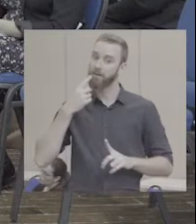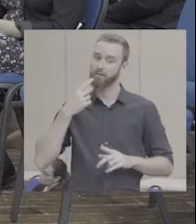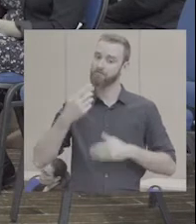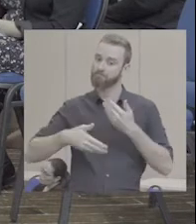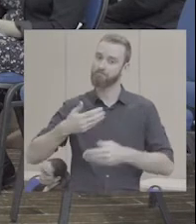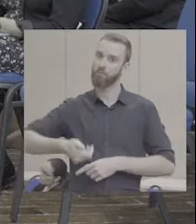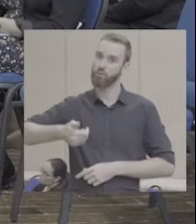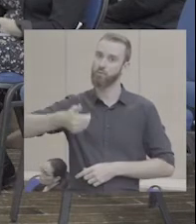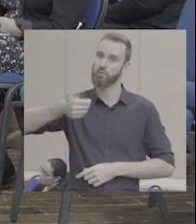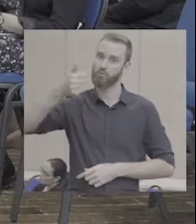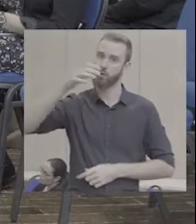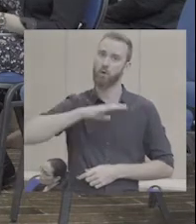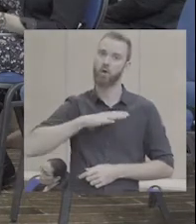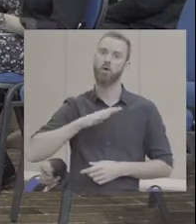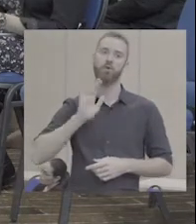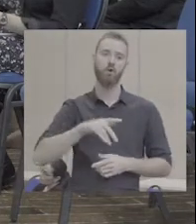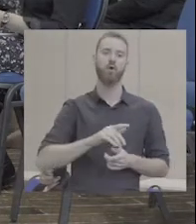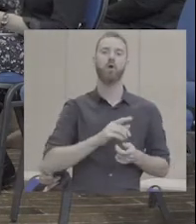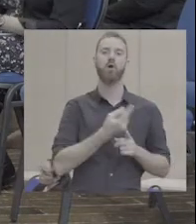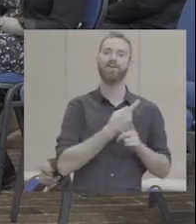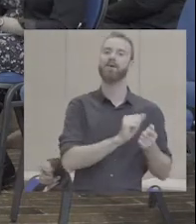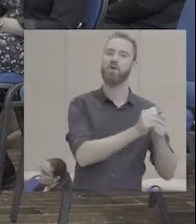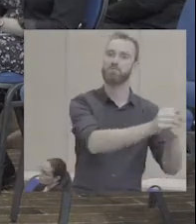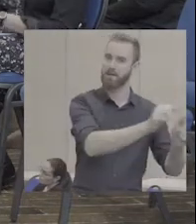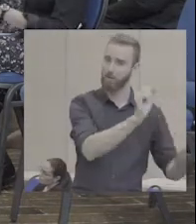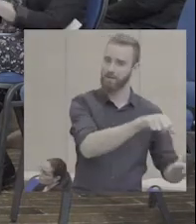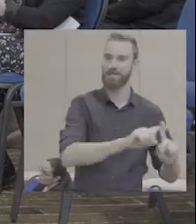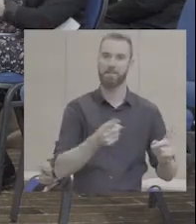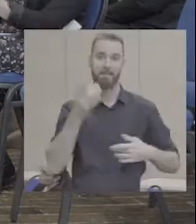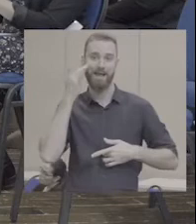plus que le changement de locataire.